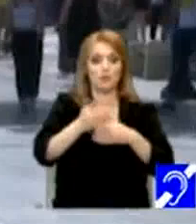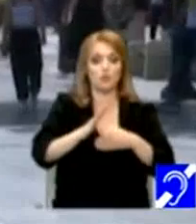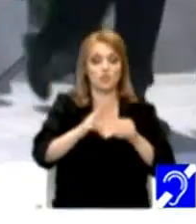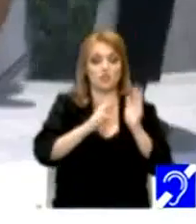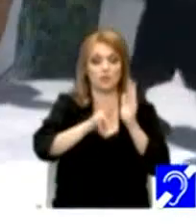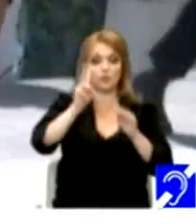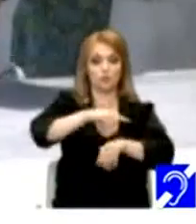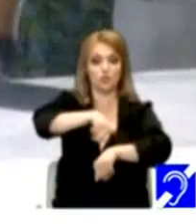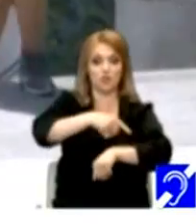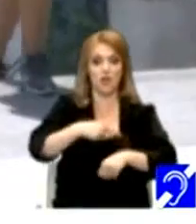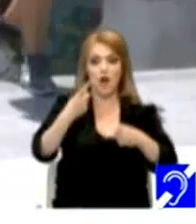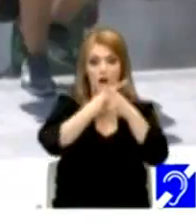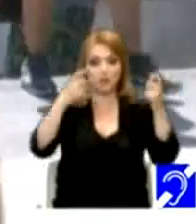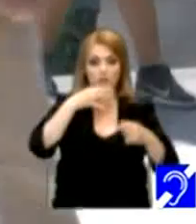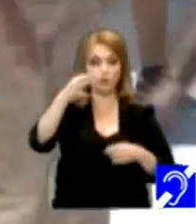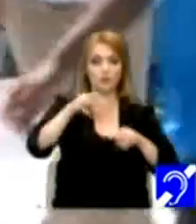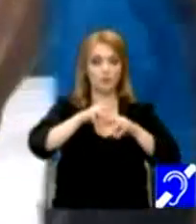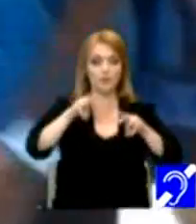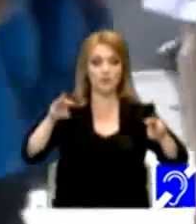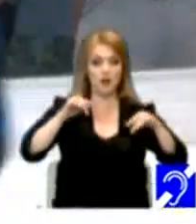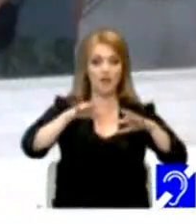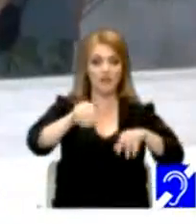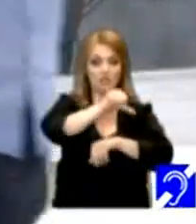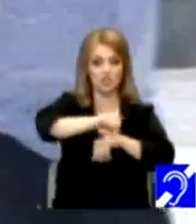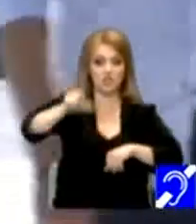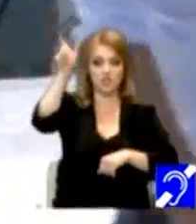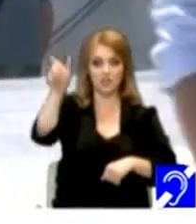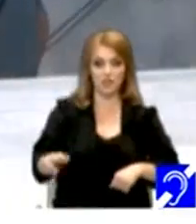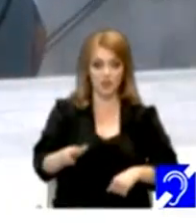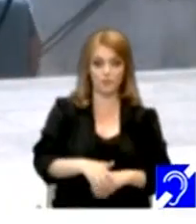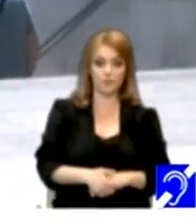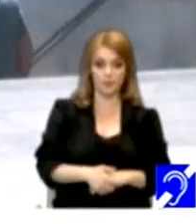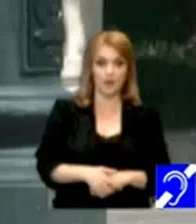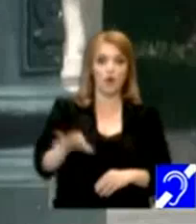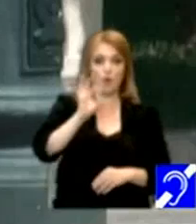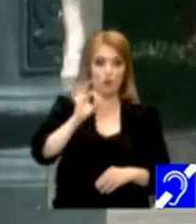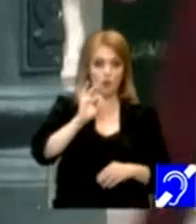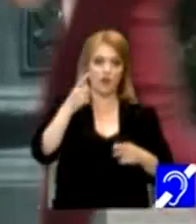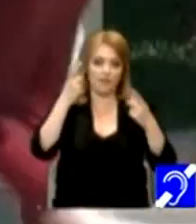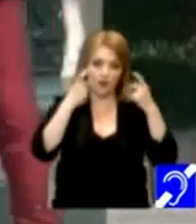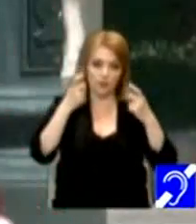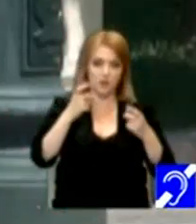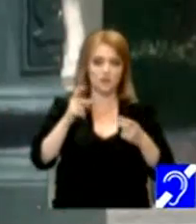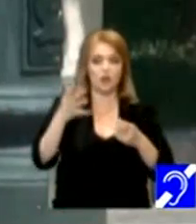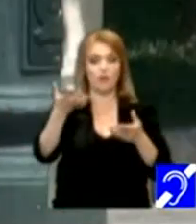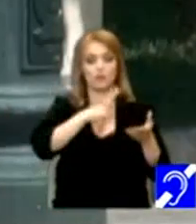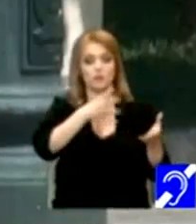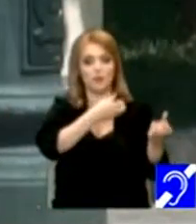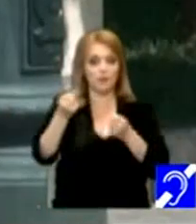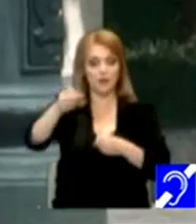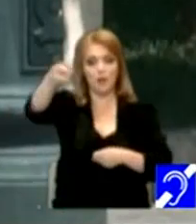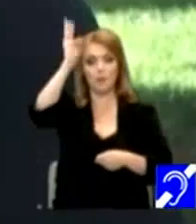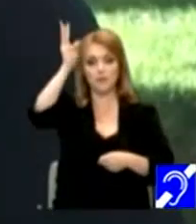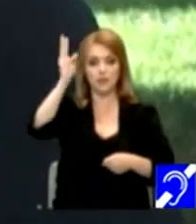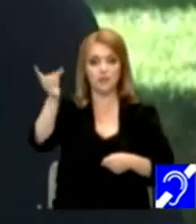ore. Anunțul a fost făcut de Ministerul Afacerilor Externe și Integrării Europene cu referire la informația primită de la Ambasada